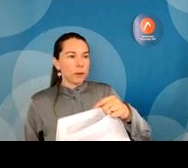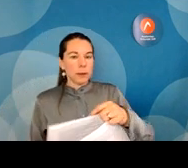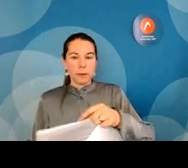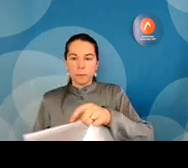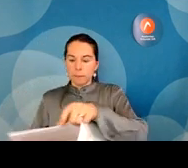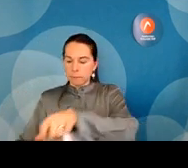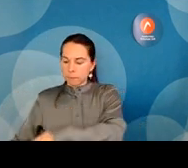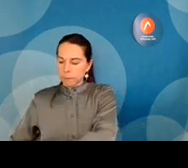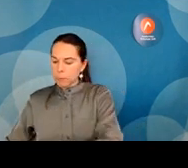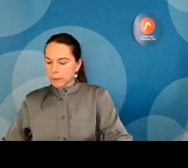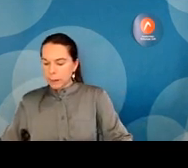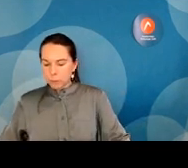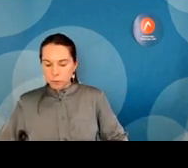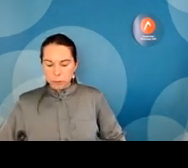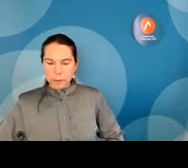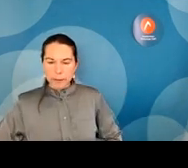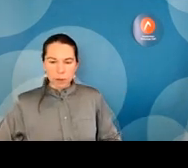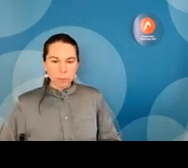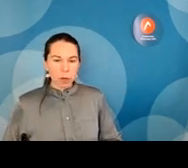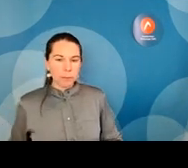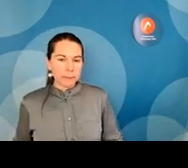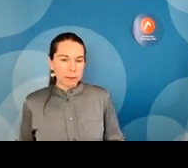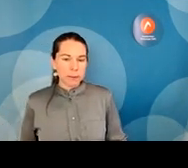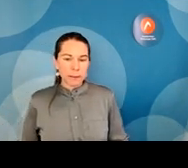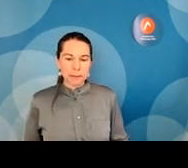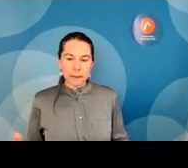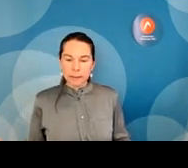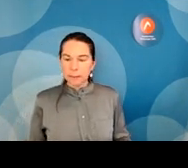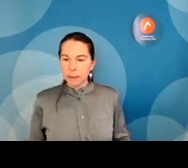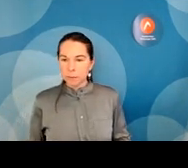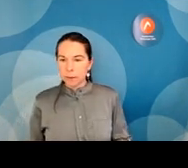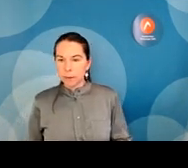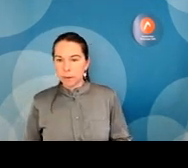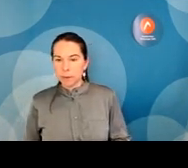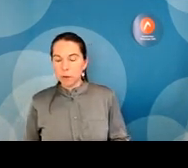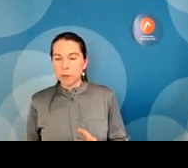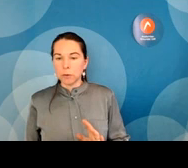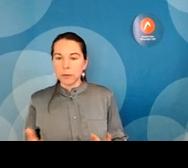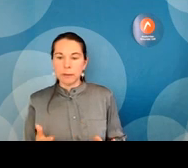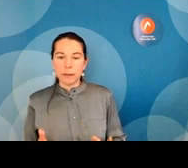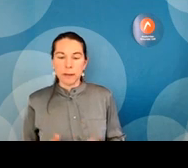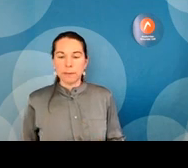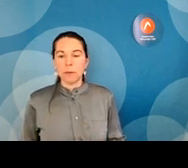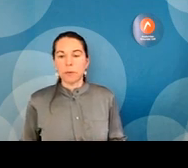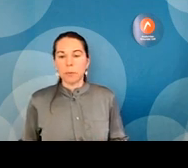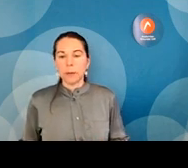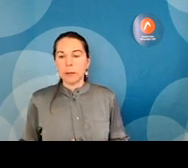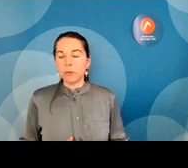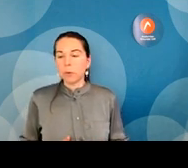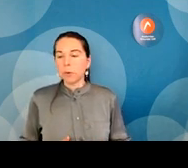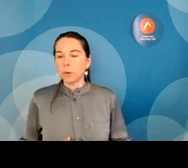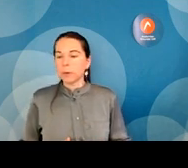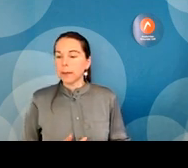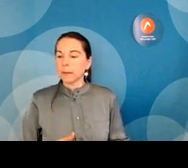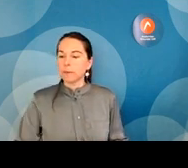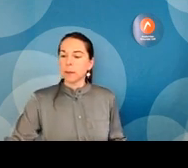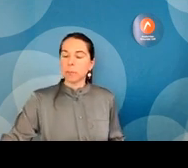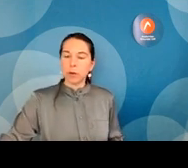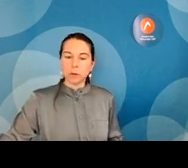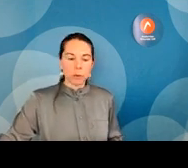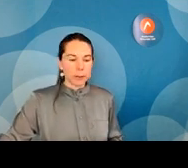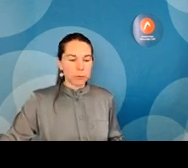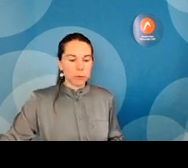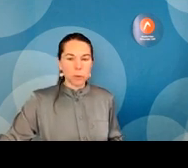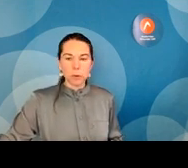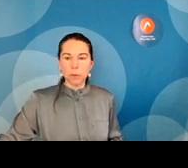Och vi börjar närma oss slutet här. Vi har ett par bilder till, men jag tänker så här, innan vi gör det så viktigare är att ni får med era frågor. Så jag tänker att vi